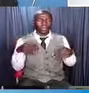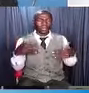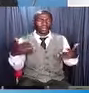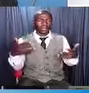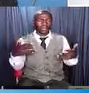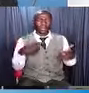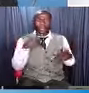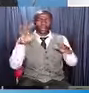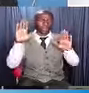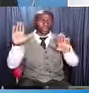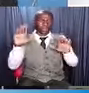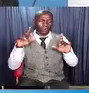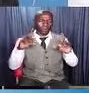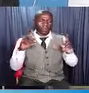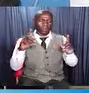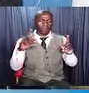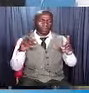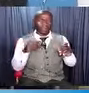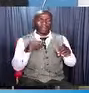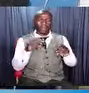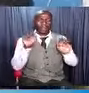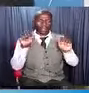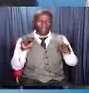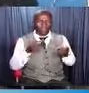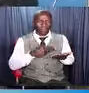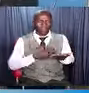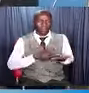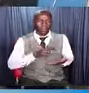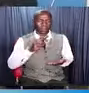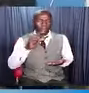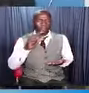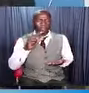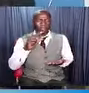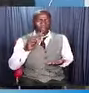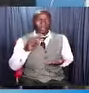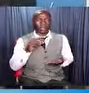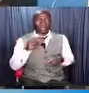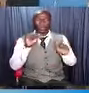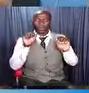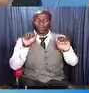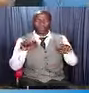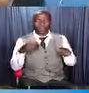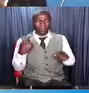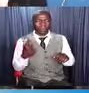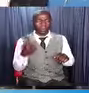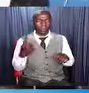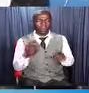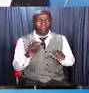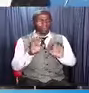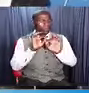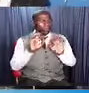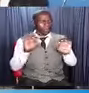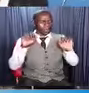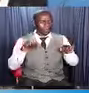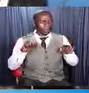it, kusema young man, hapana kwa dhambi, to say no to sin, kusema ndio kwa utakatifu, to say no to sanctification, kusema mimi siwezi, don't say you cannot hakuna be able awezae, to,